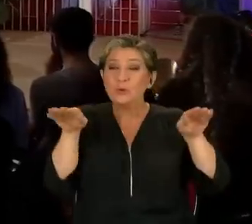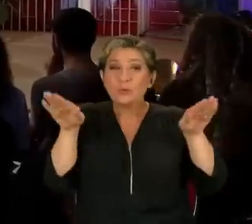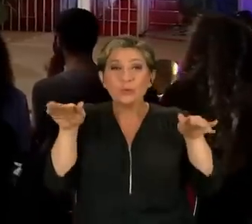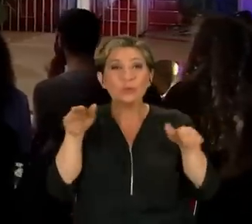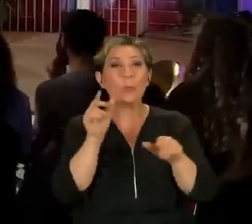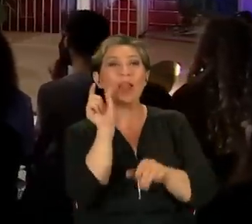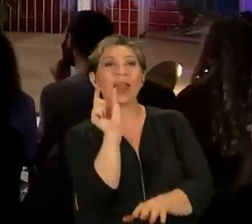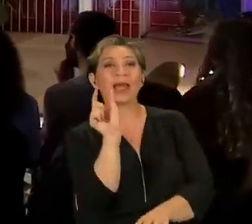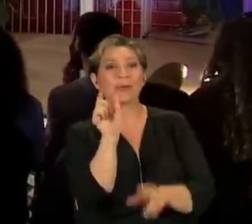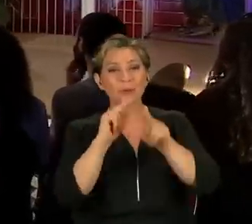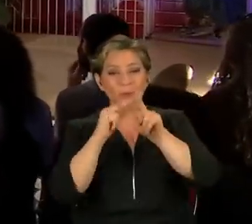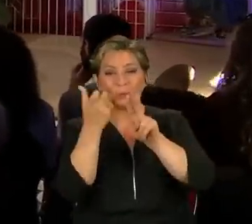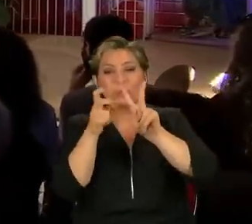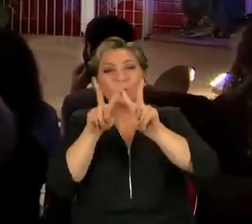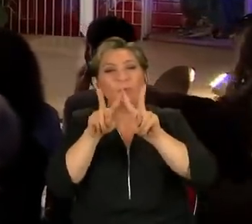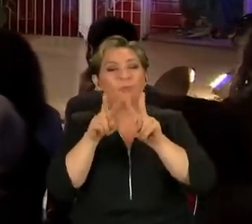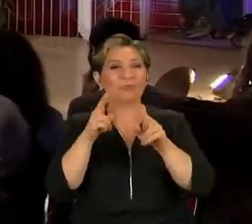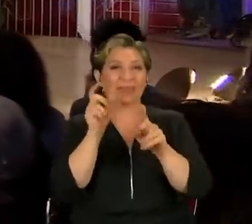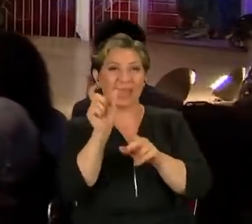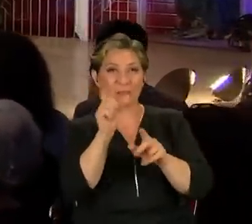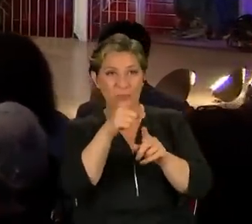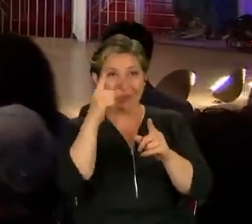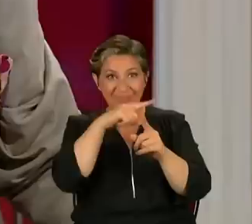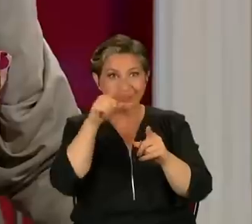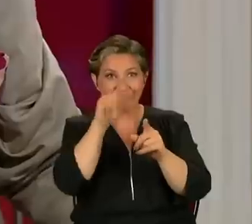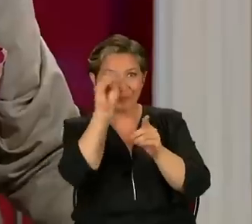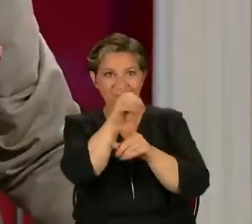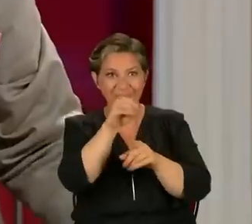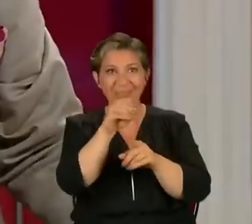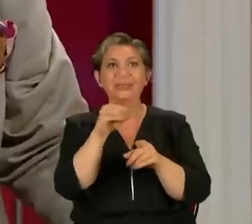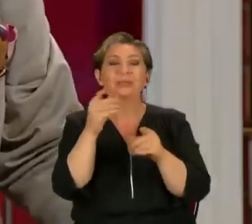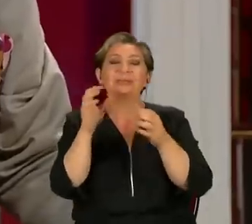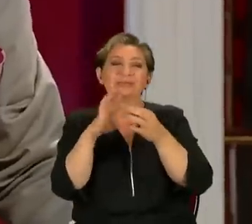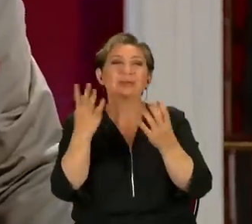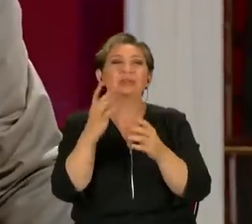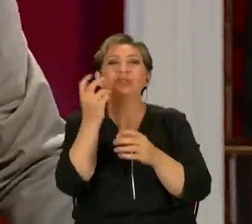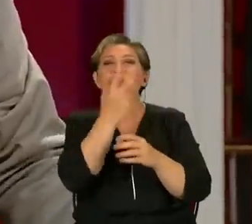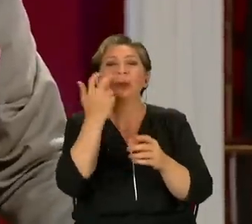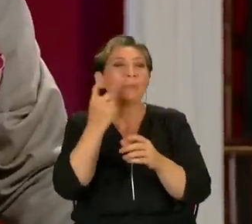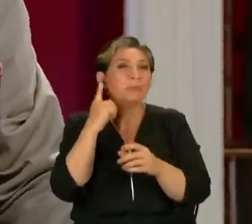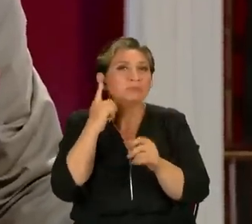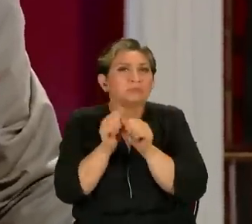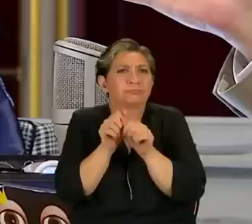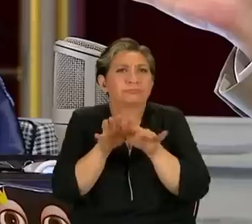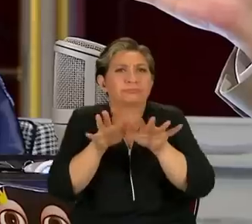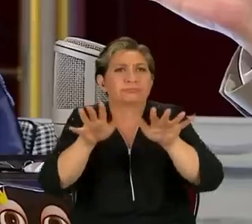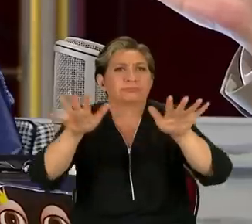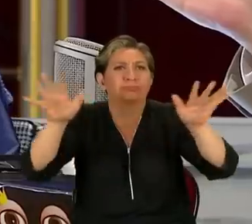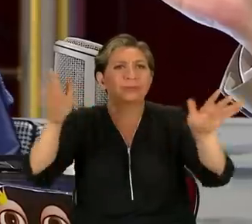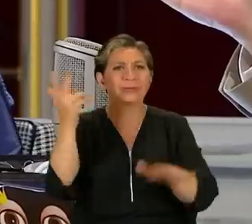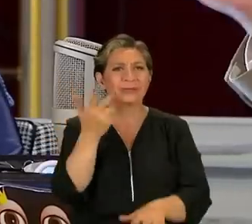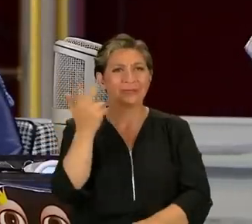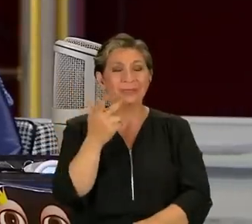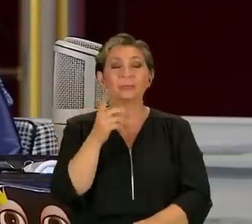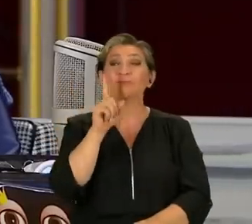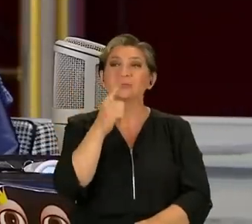kuşum lakabının gelme nedeni mi bu şarkı? Aynen öyle. Evet. Çünkü şarkı çok tuttu. Bunu bilmeyen yok.